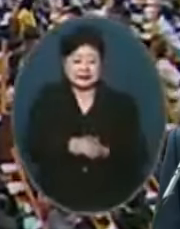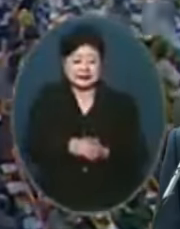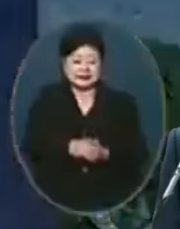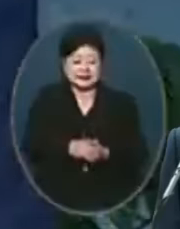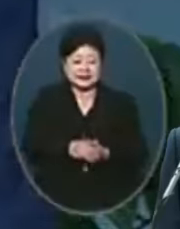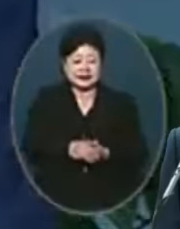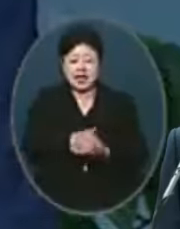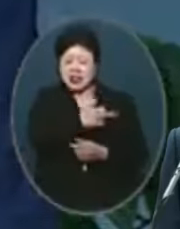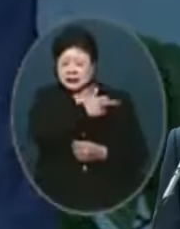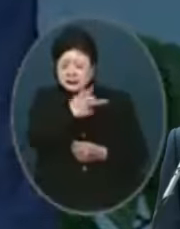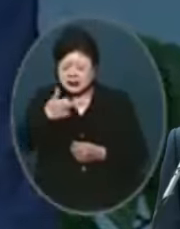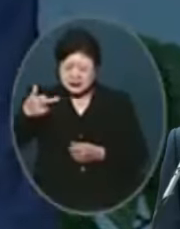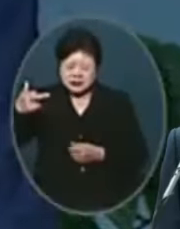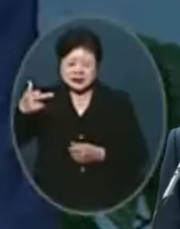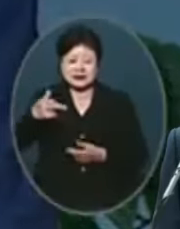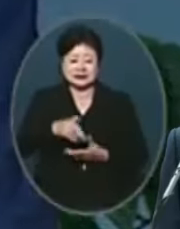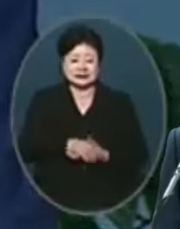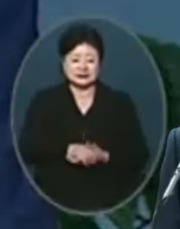그 큰